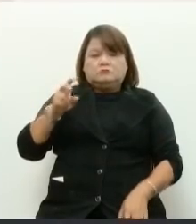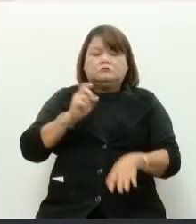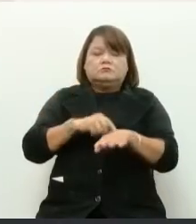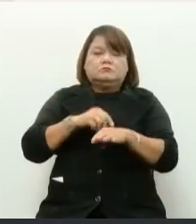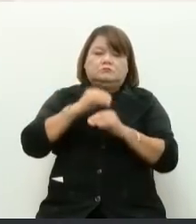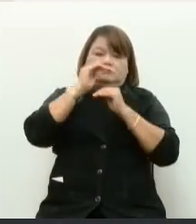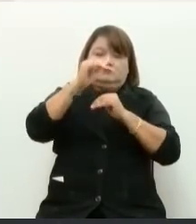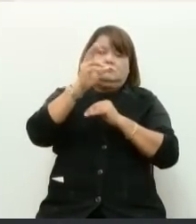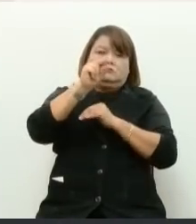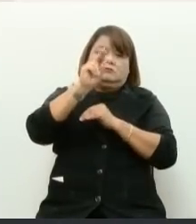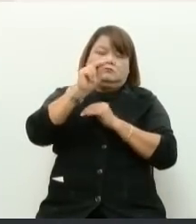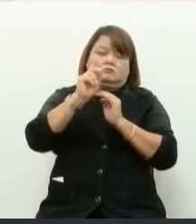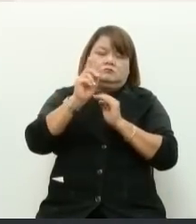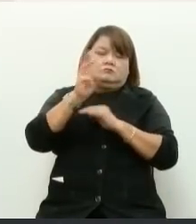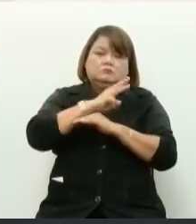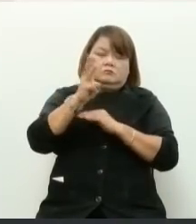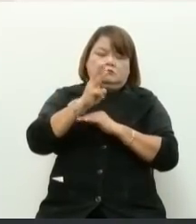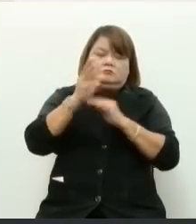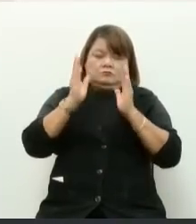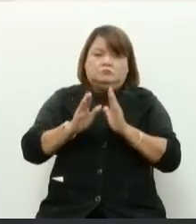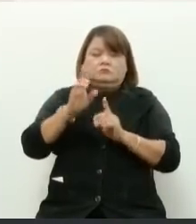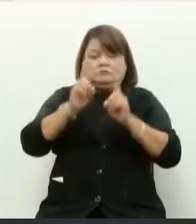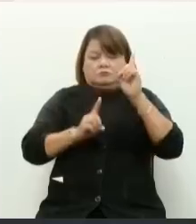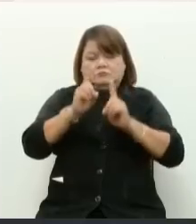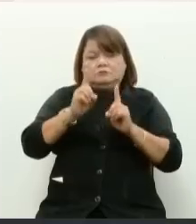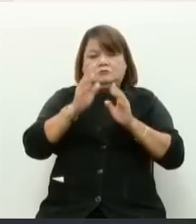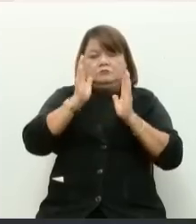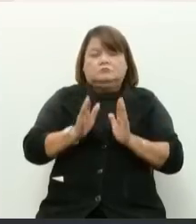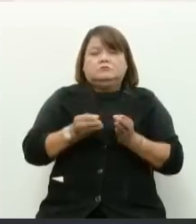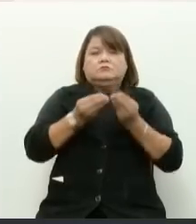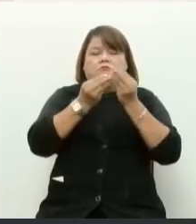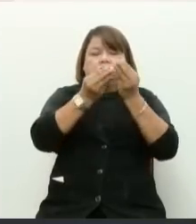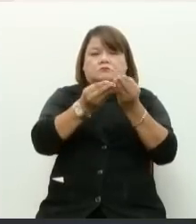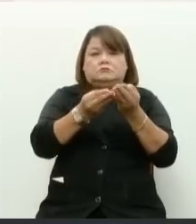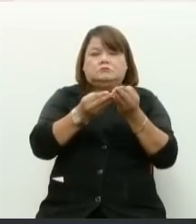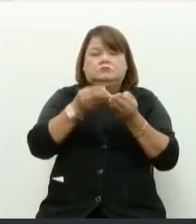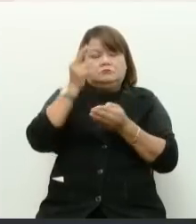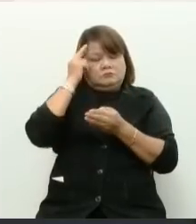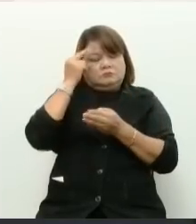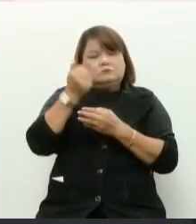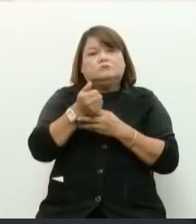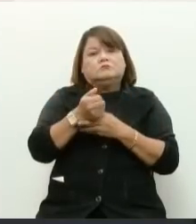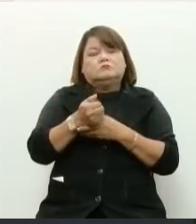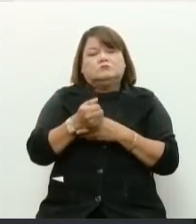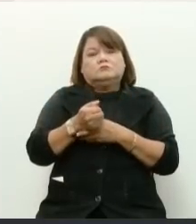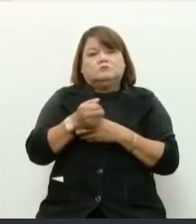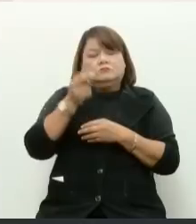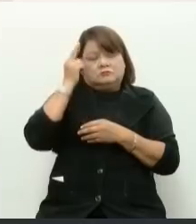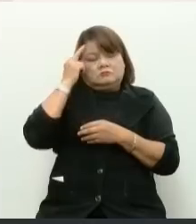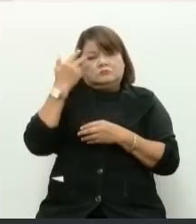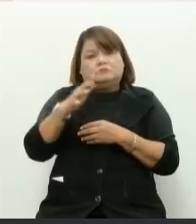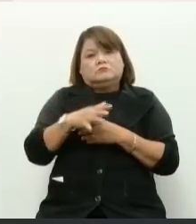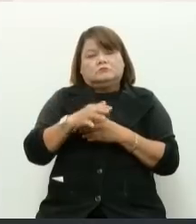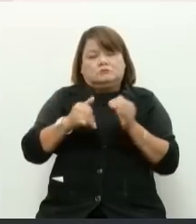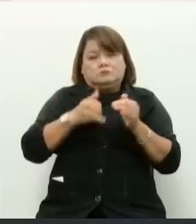ายว่า30วันเนี่ยคนประเมินคนยื่นคนประเมินเนี่ยก็สามารถที่จะรู้ได้เลยพอรู้ได้เลยเสร็จแล้วปุ๊บเนี่ยก็ไปเข้